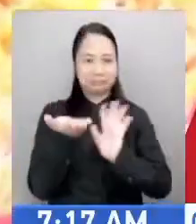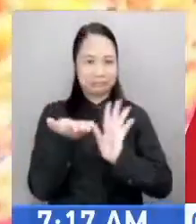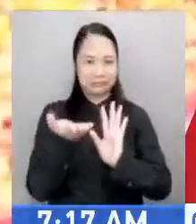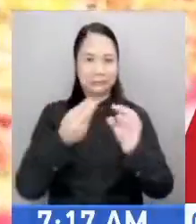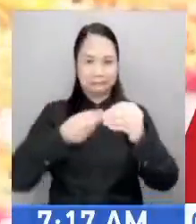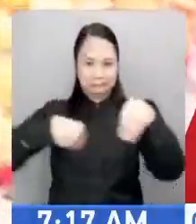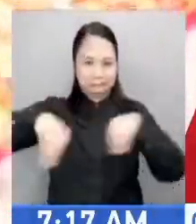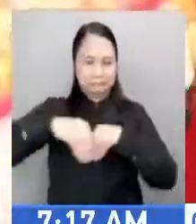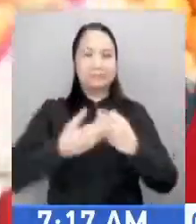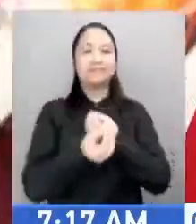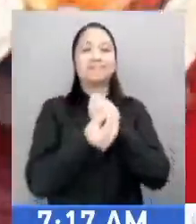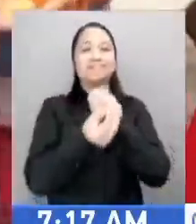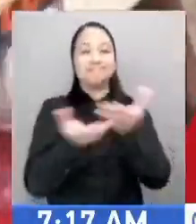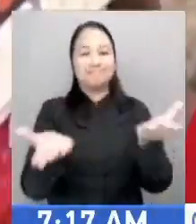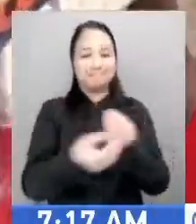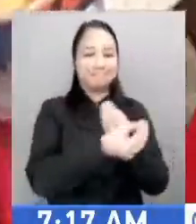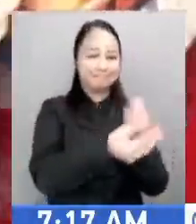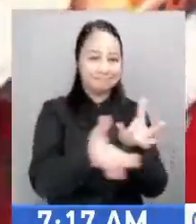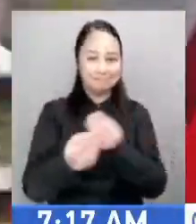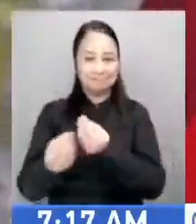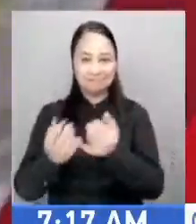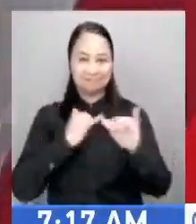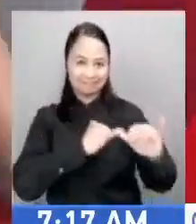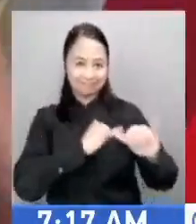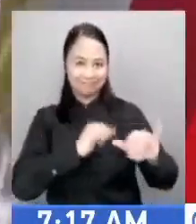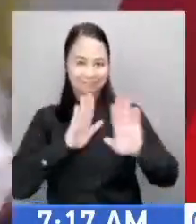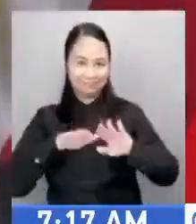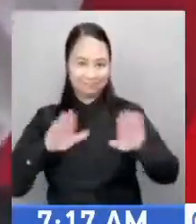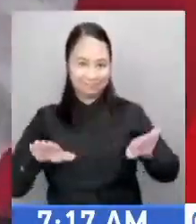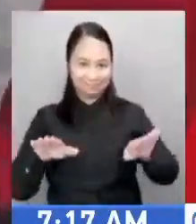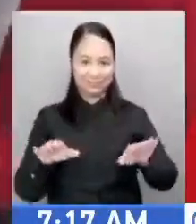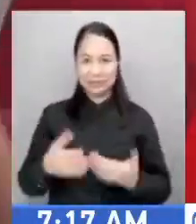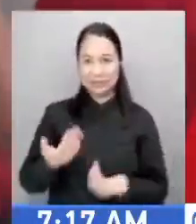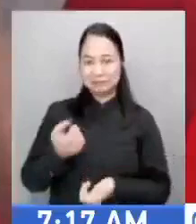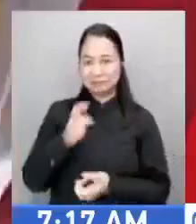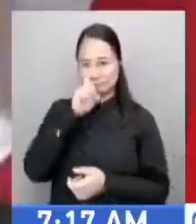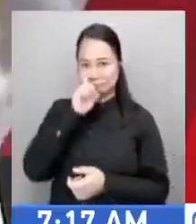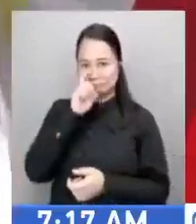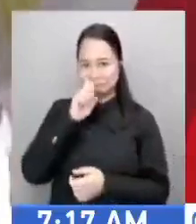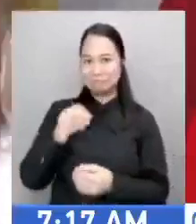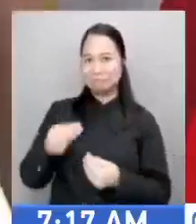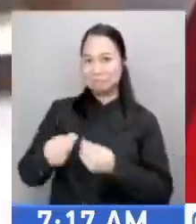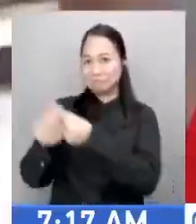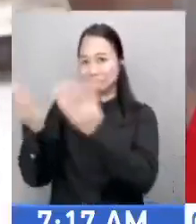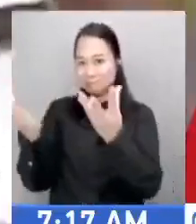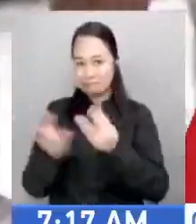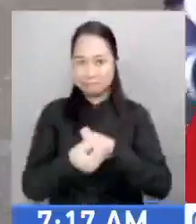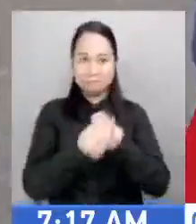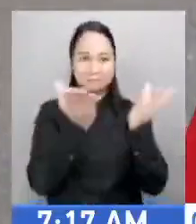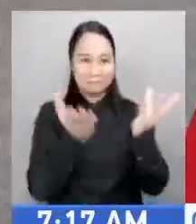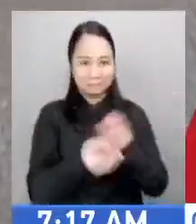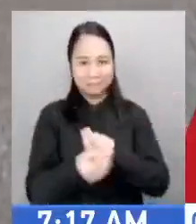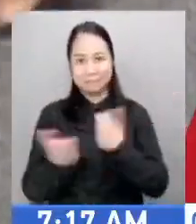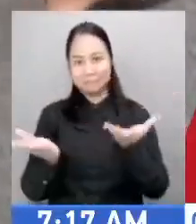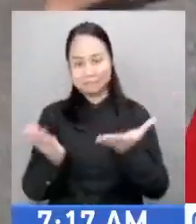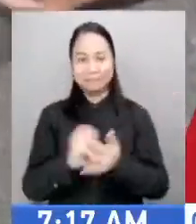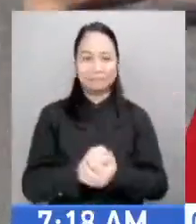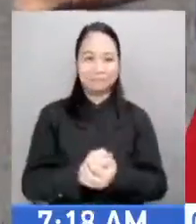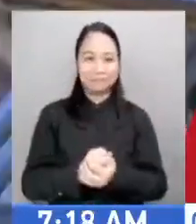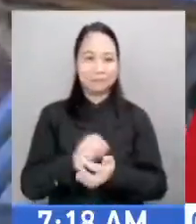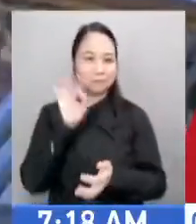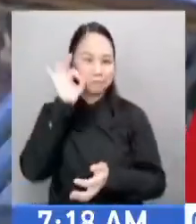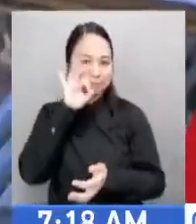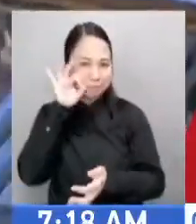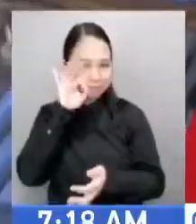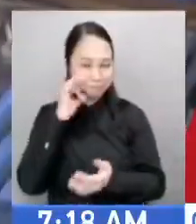at maging sa matatandang kanilang nadaraanan. Ayon sa organizer, regular na nilang ginagawa ang ganitong programa dahil